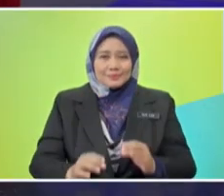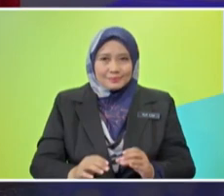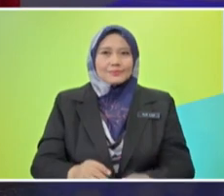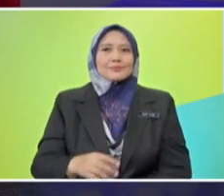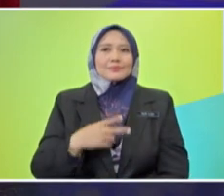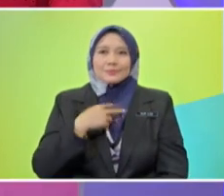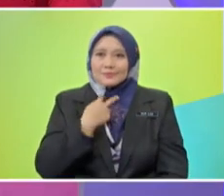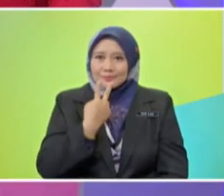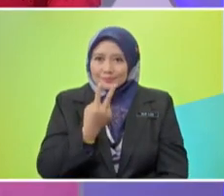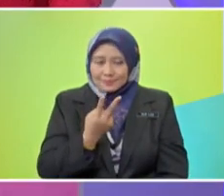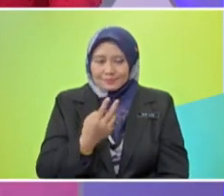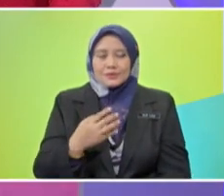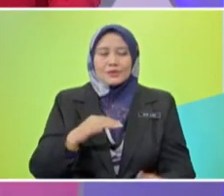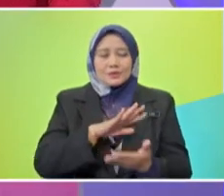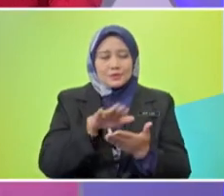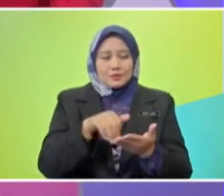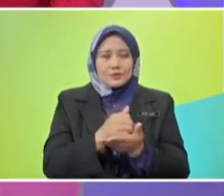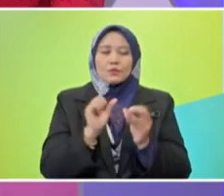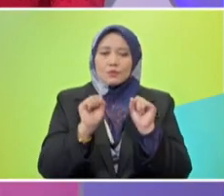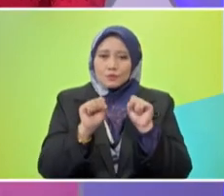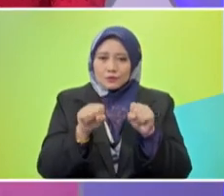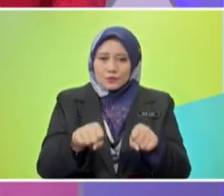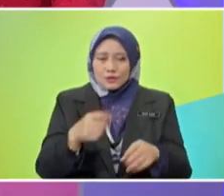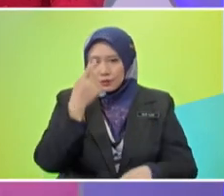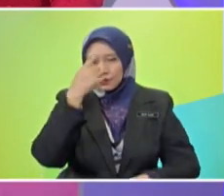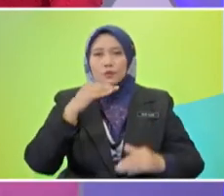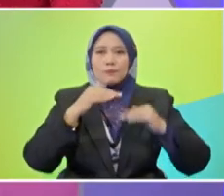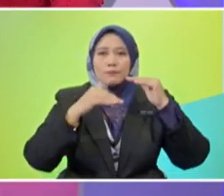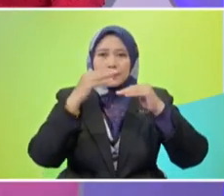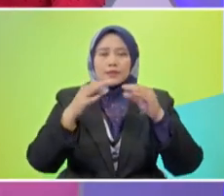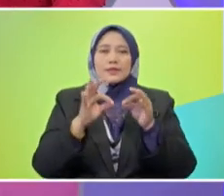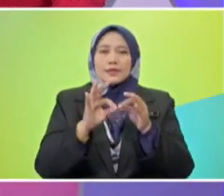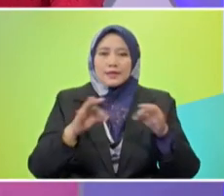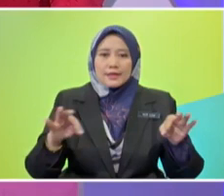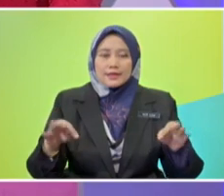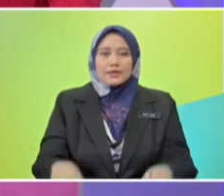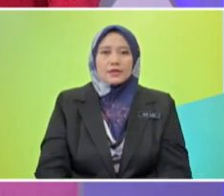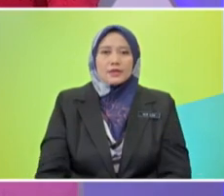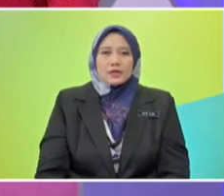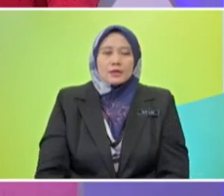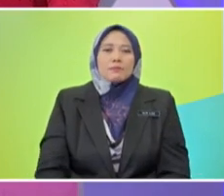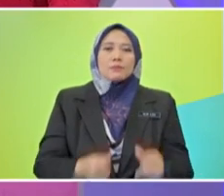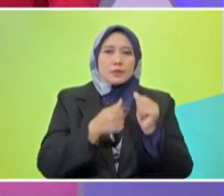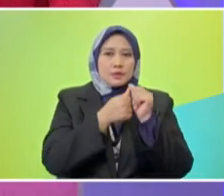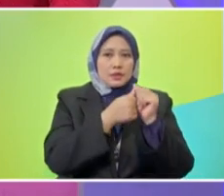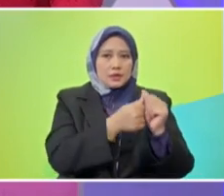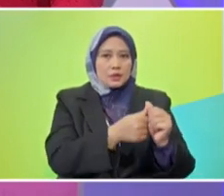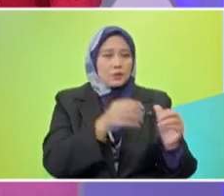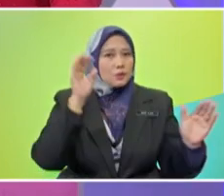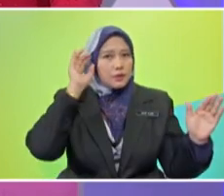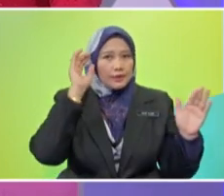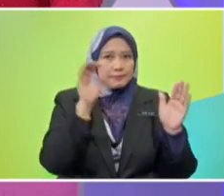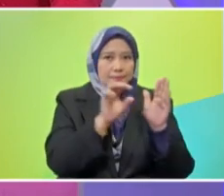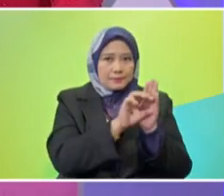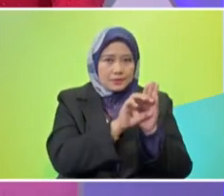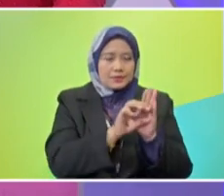ayat berdasarkan gambar. Sebab biasanya Fizi ataupun di dalam siaran yang sebelum ni, cikgu mengajar tentang cara